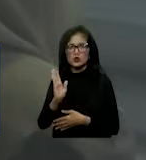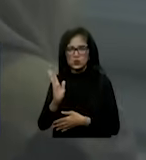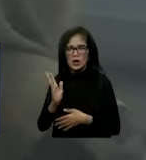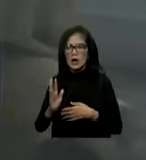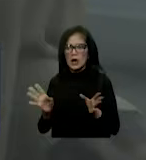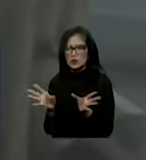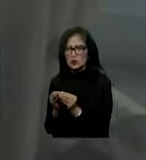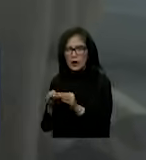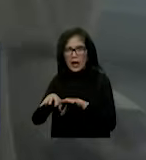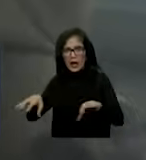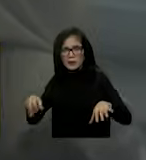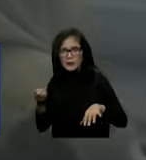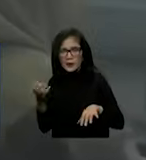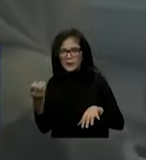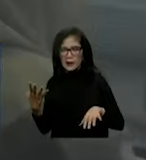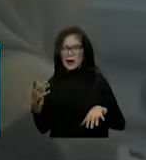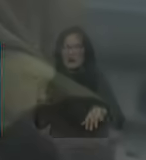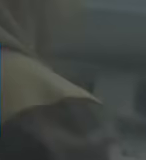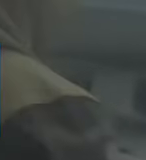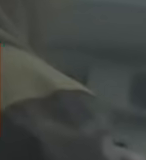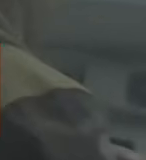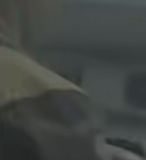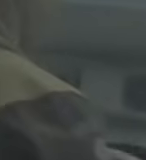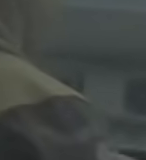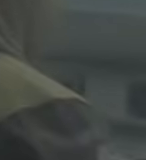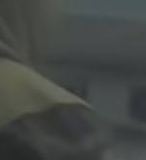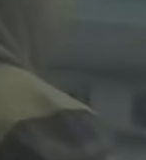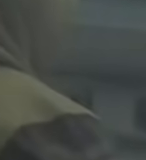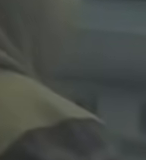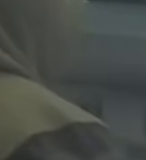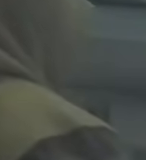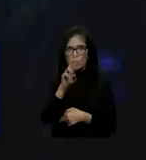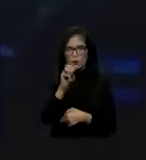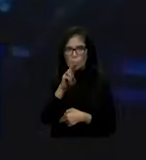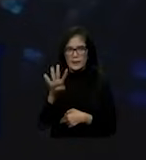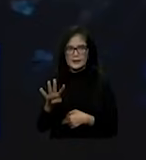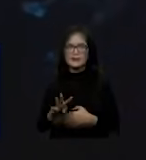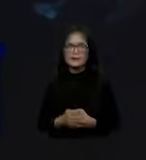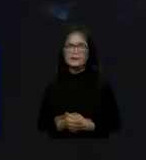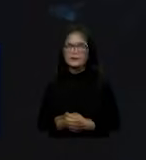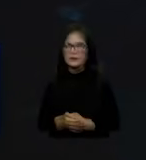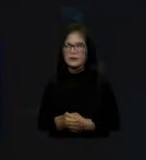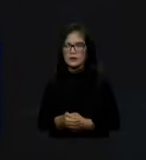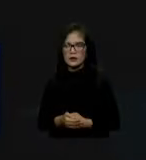Bu? Kalau di sini ada dua untuk monitor. Cuma dua saja, Bu, ya? Alat bantu apa itu?